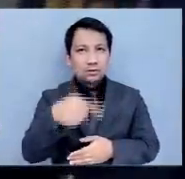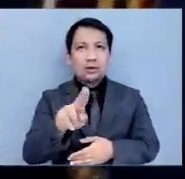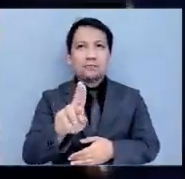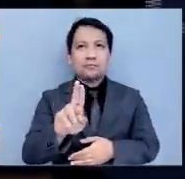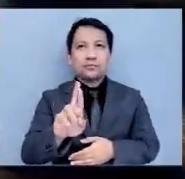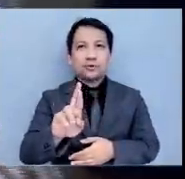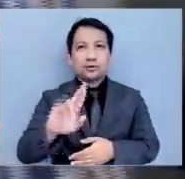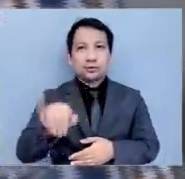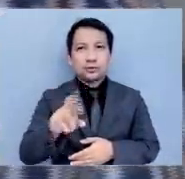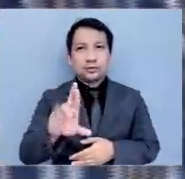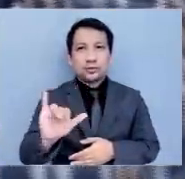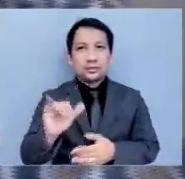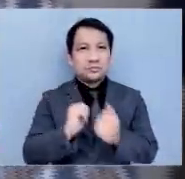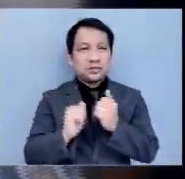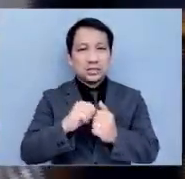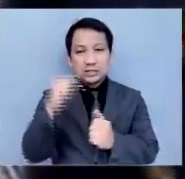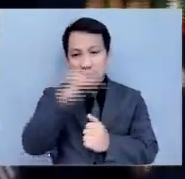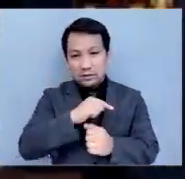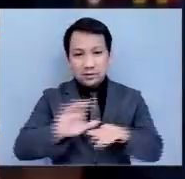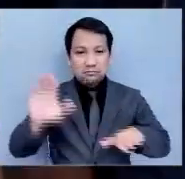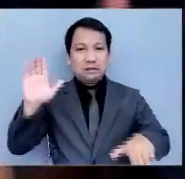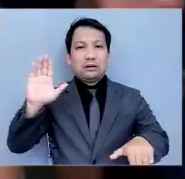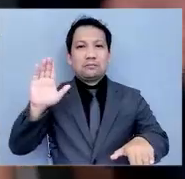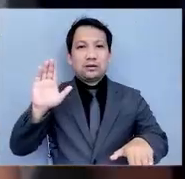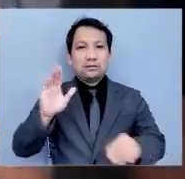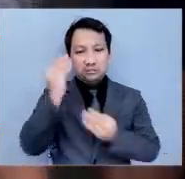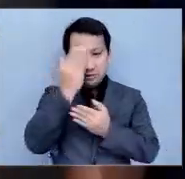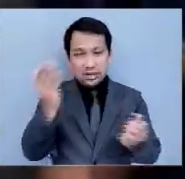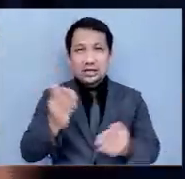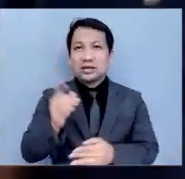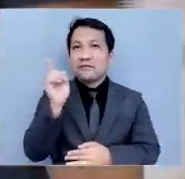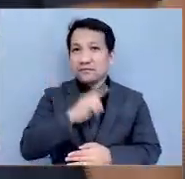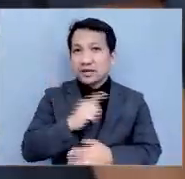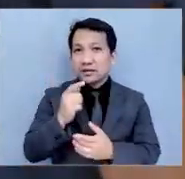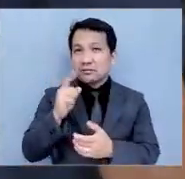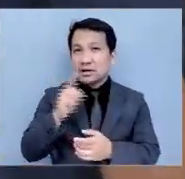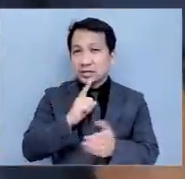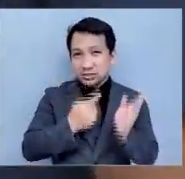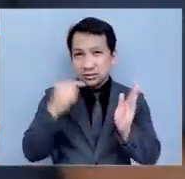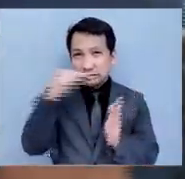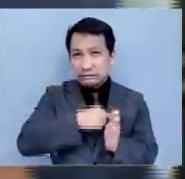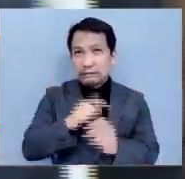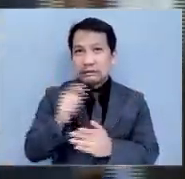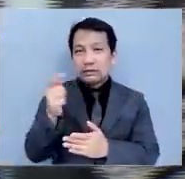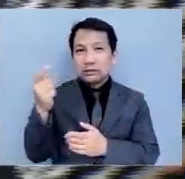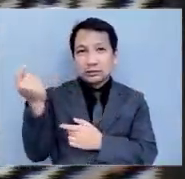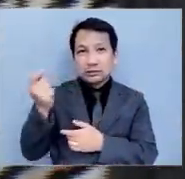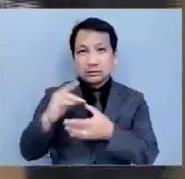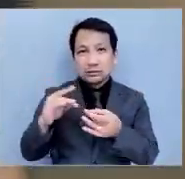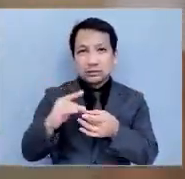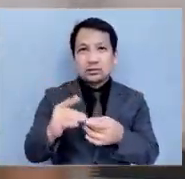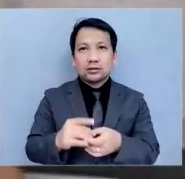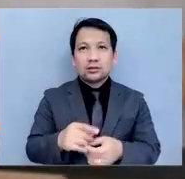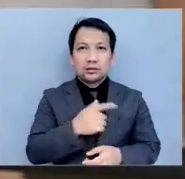ang pagsisinungaling under oath o pagbibigay ng hindi totoong testimonya o affidavit. At ang hatol nga kanina ng korte,